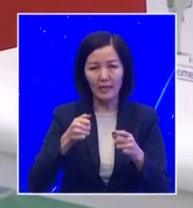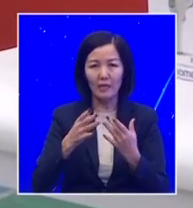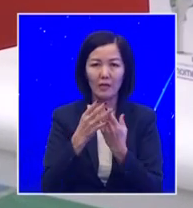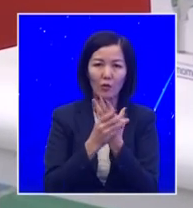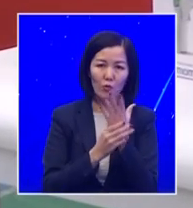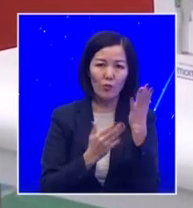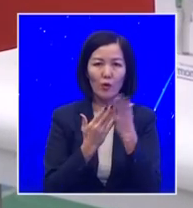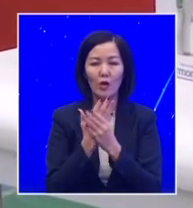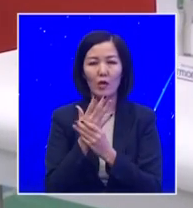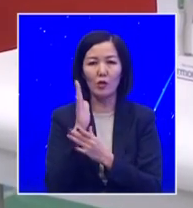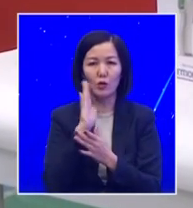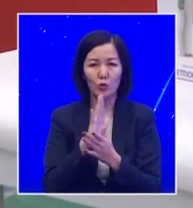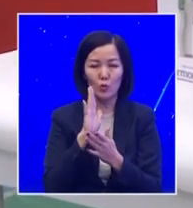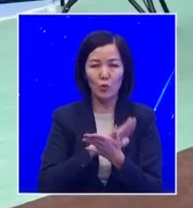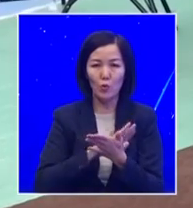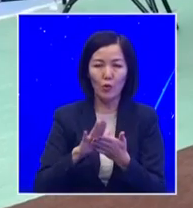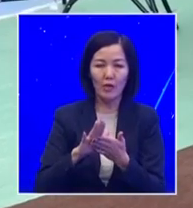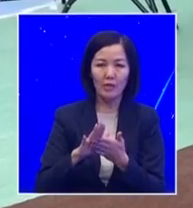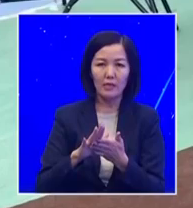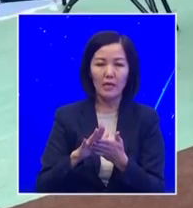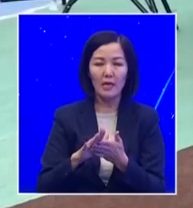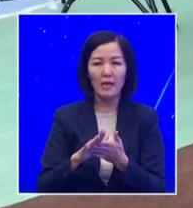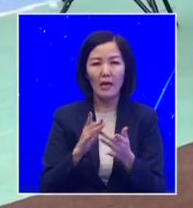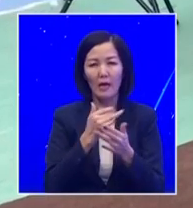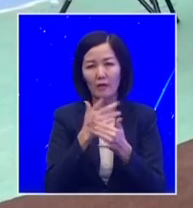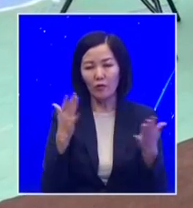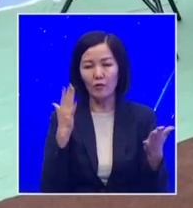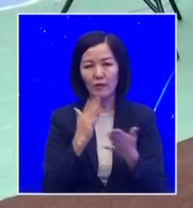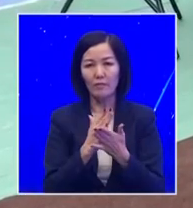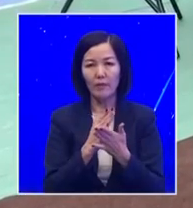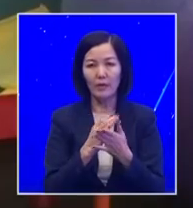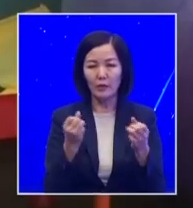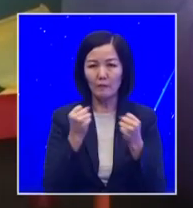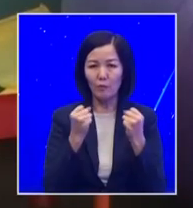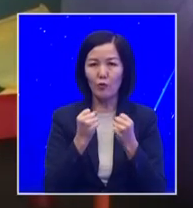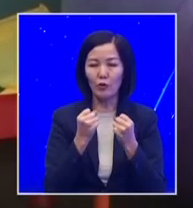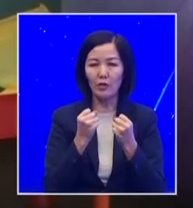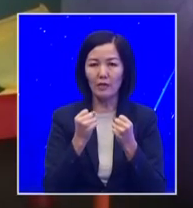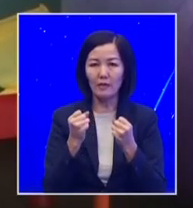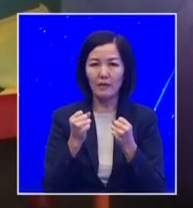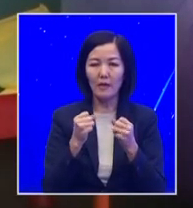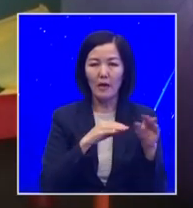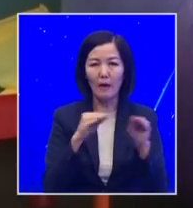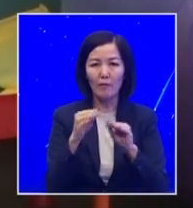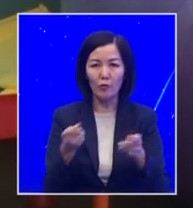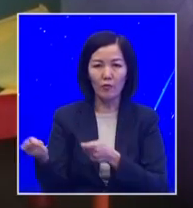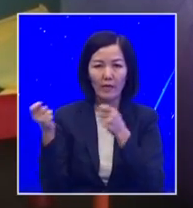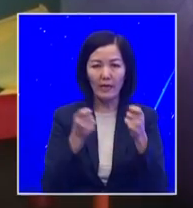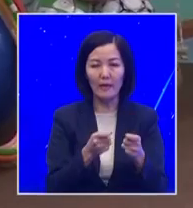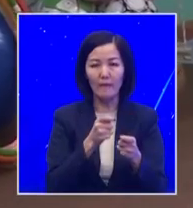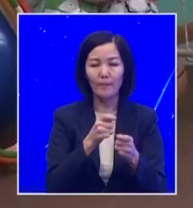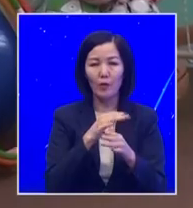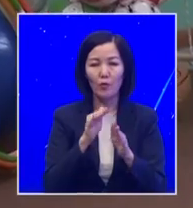залалсыздандыру сұйықтығы мен медициналық қолғап сияқты қажетті құралдар бар. Сонымен қатар спорттық жабдықтар да жеткізіліпті. Ол күні көп